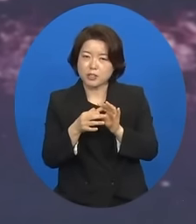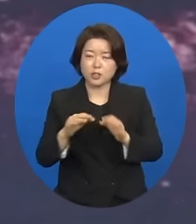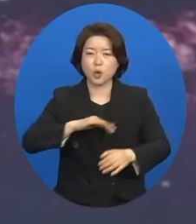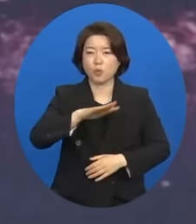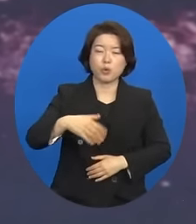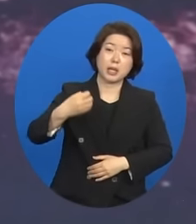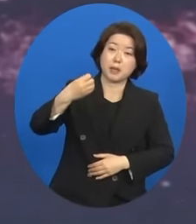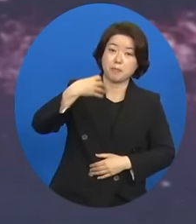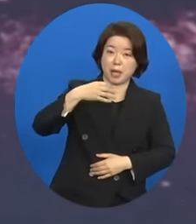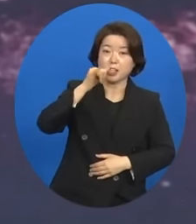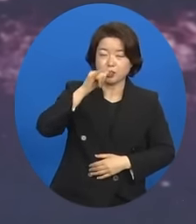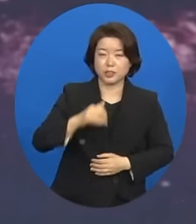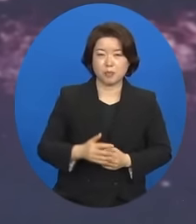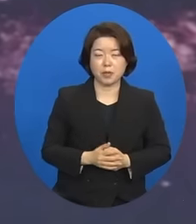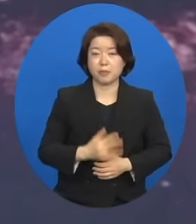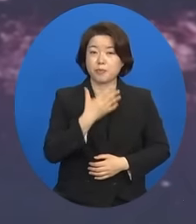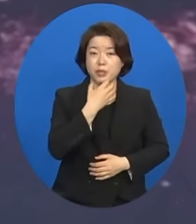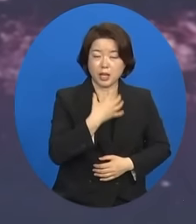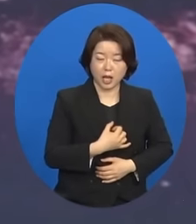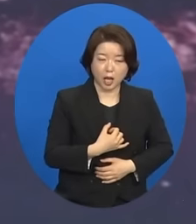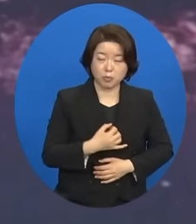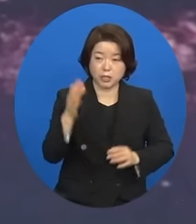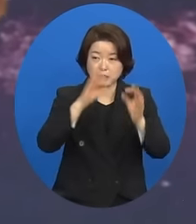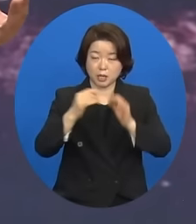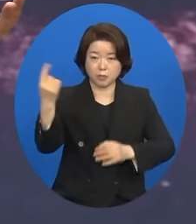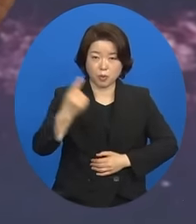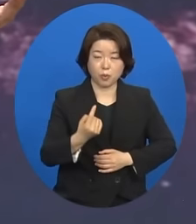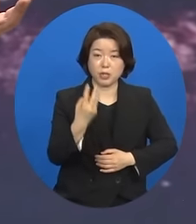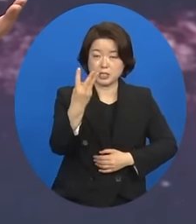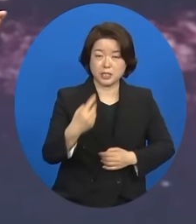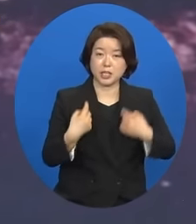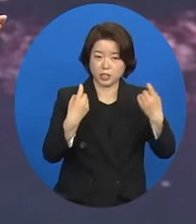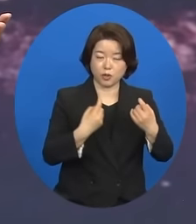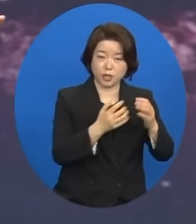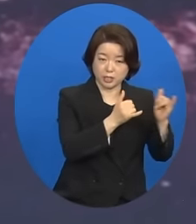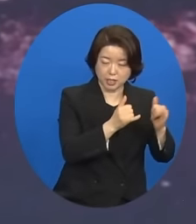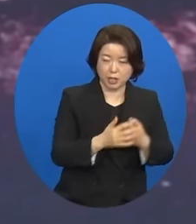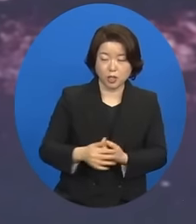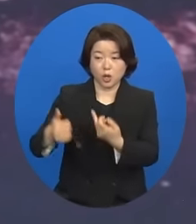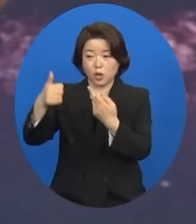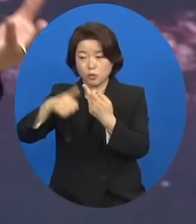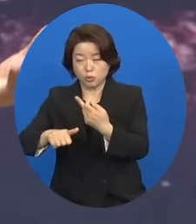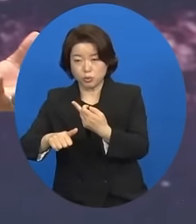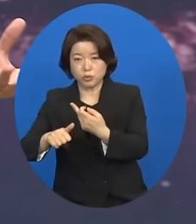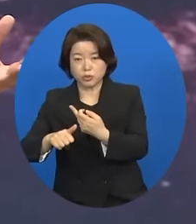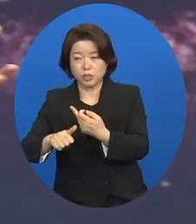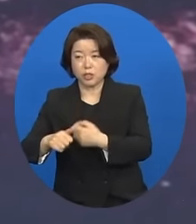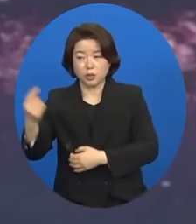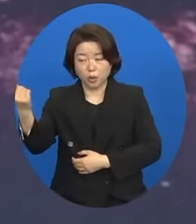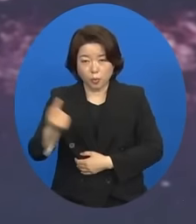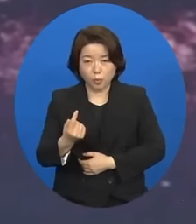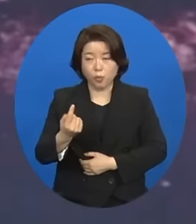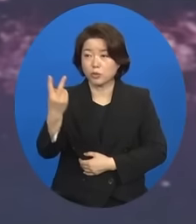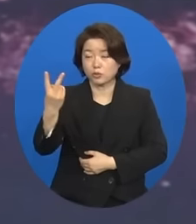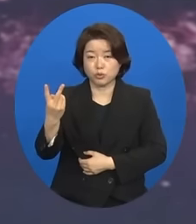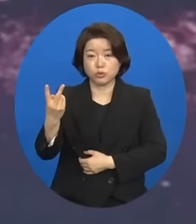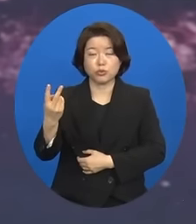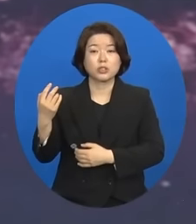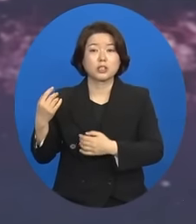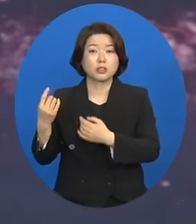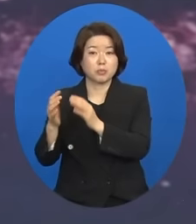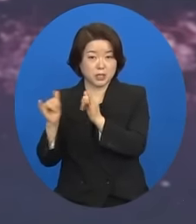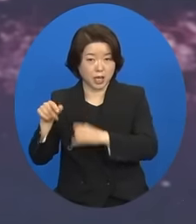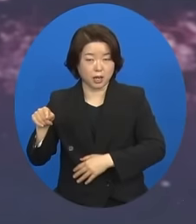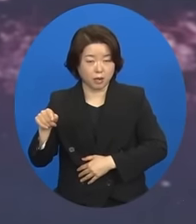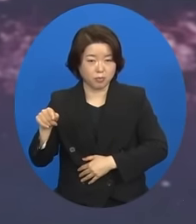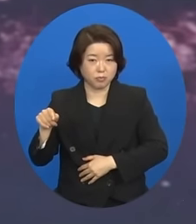말씀을 하세요 아브라함을 찾아온 새 여행자들 롯을 찾아온 두 여행자들 다 뭐예요 천사들이 그중에는 하나님도